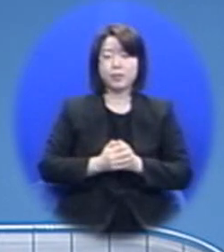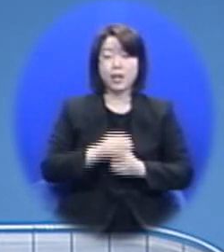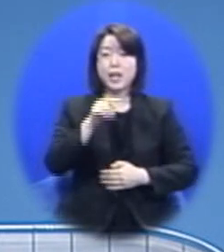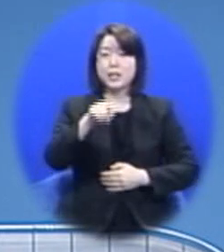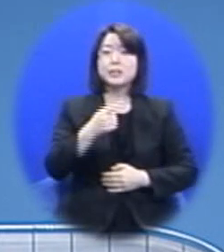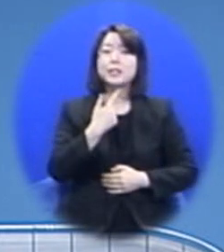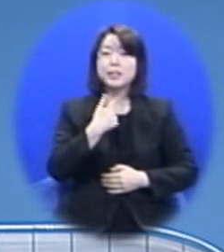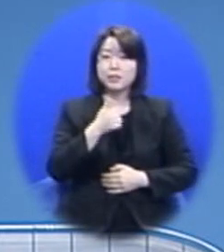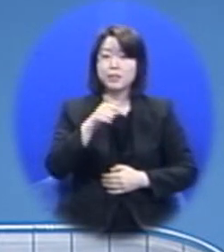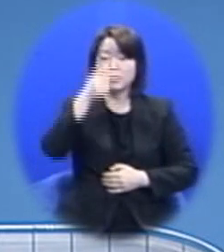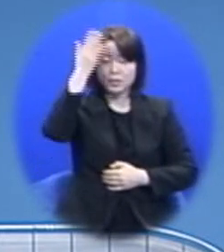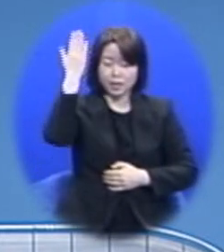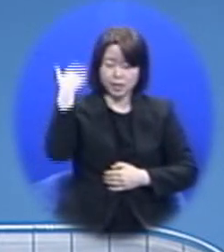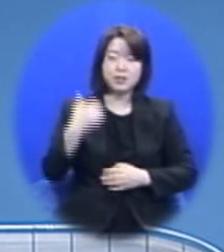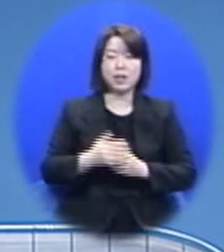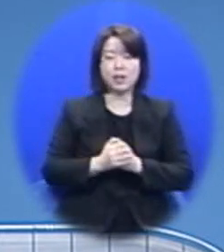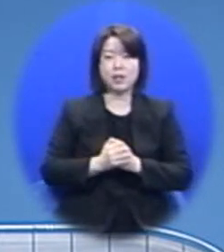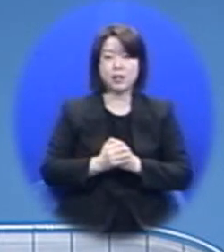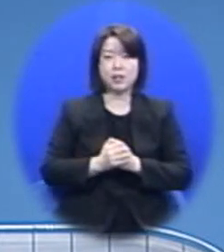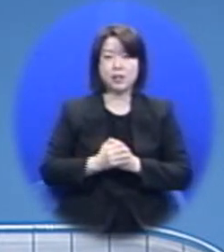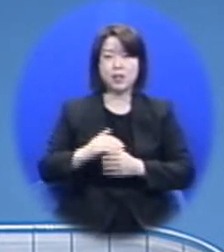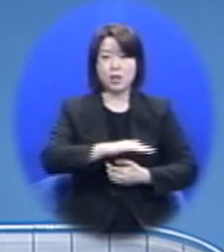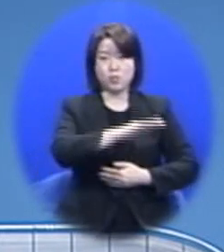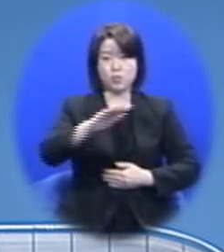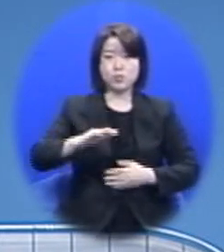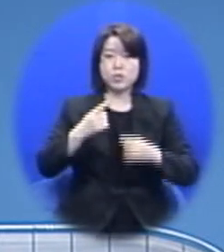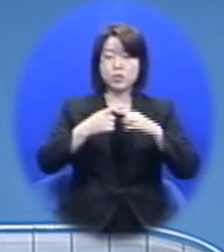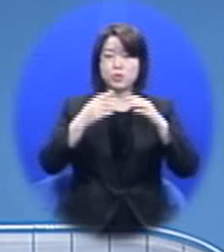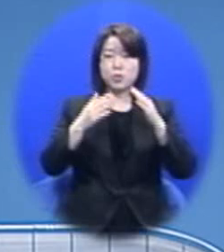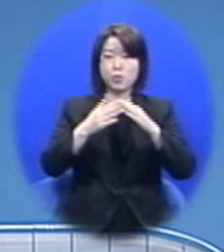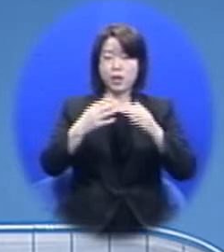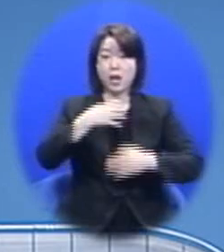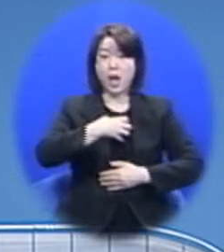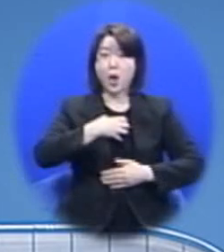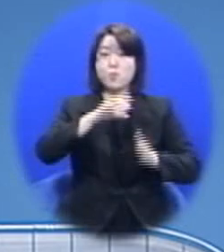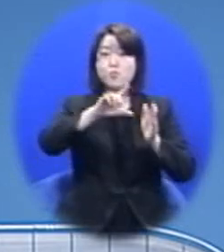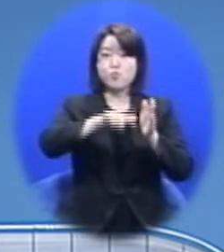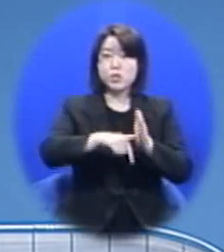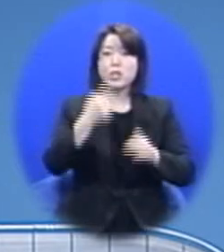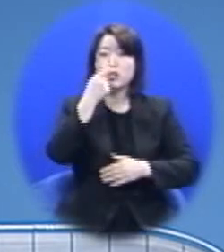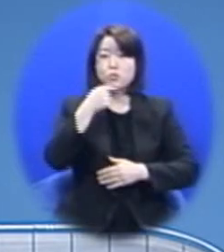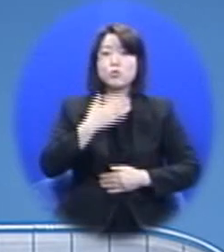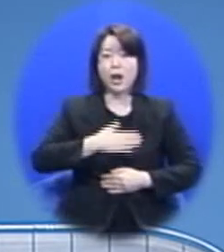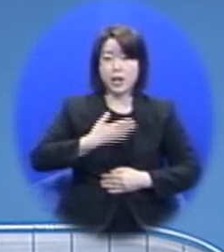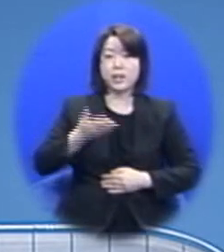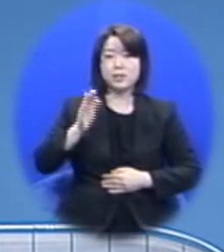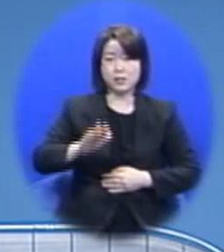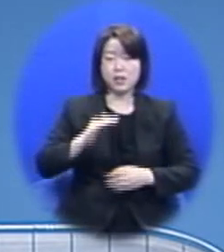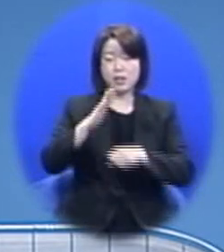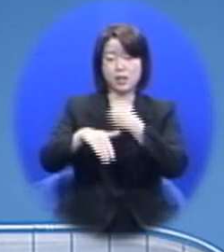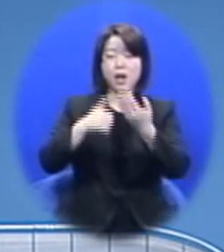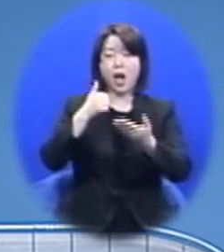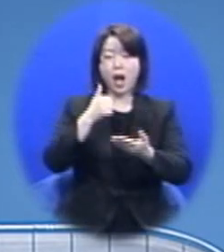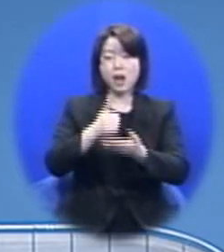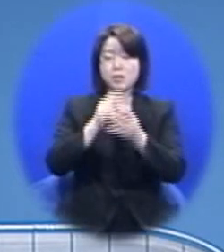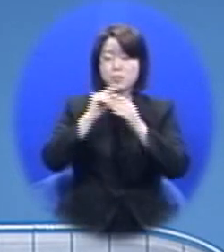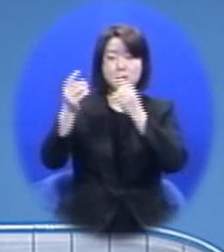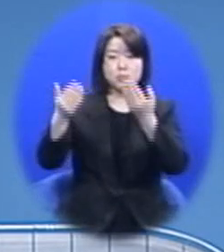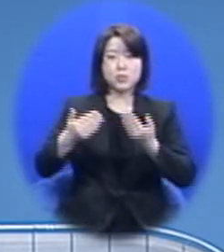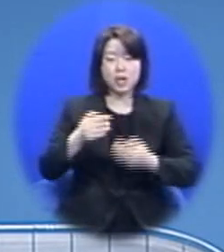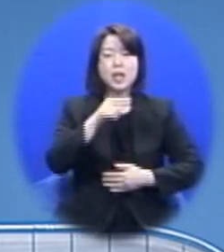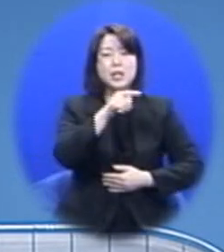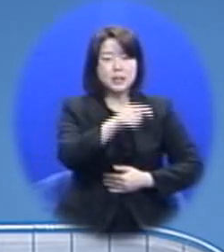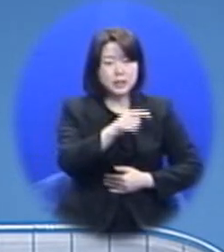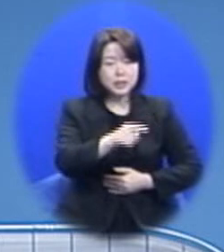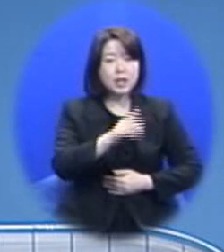그랬던 그 시절이 우리 교회의 위기였던 것 같았는데 하나님은 말씀하시기를 그게 바로